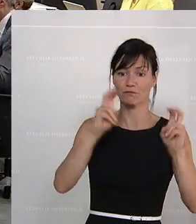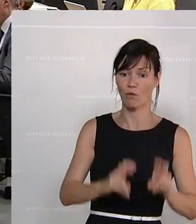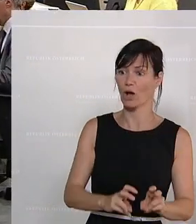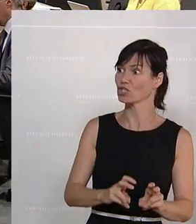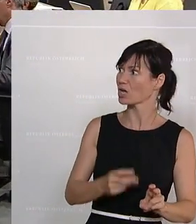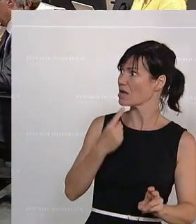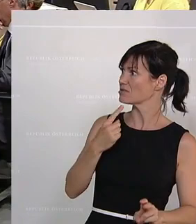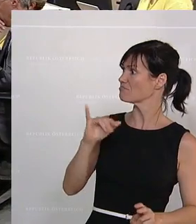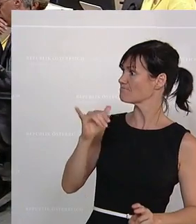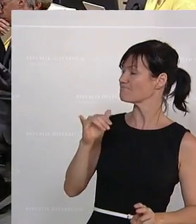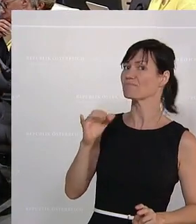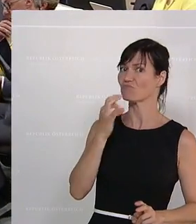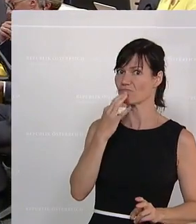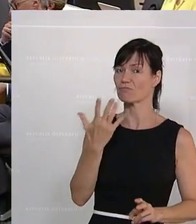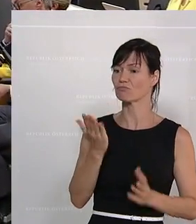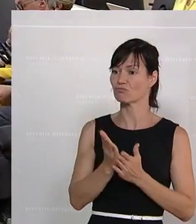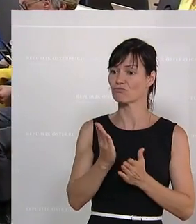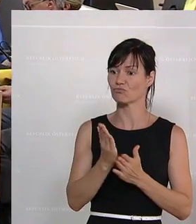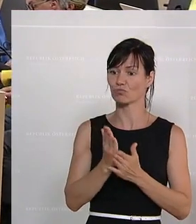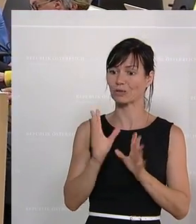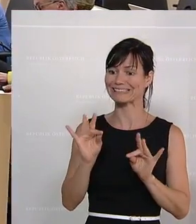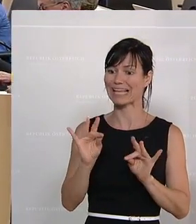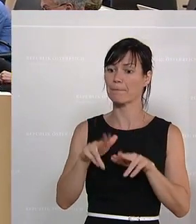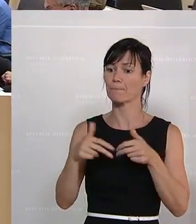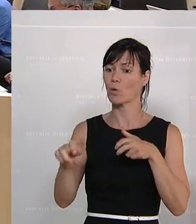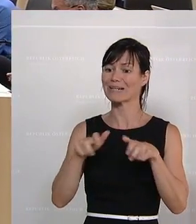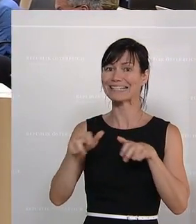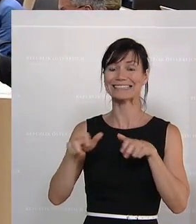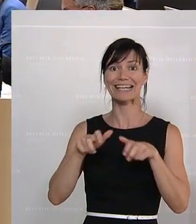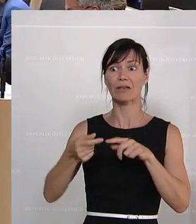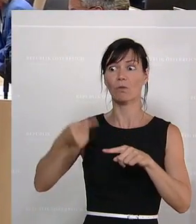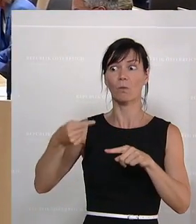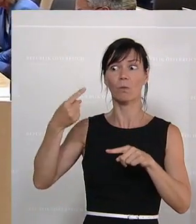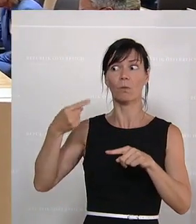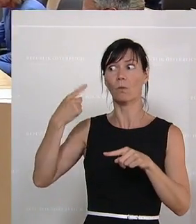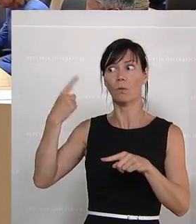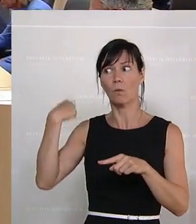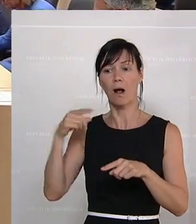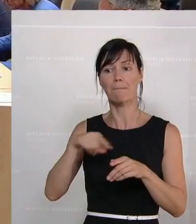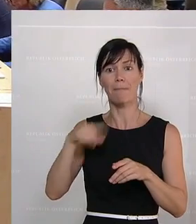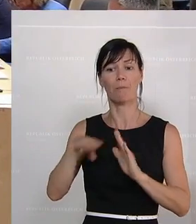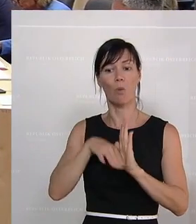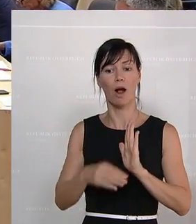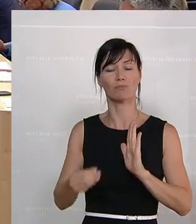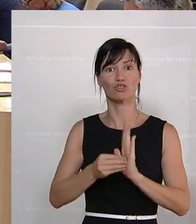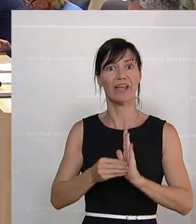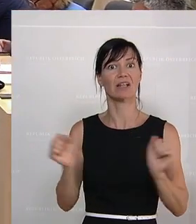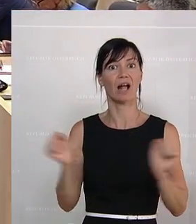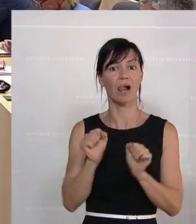beobachten dass ihr schon dass die bundesregierung ihr programm ranking amerikaner ausgemacht jetzt wird s gemacht